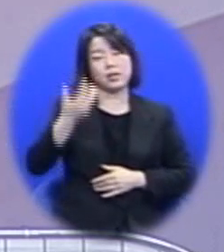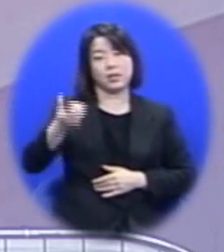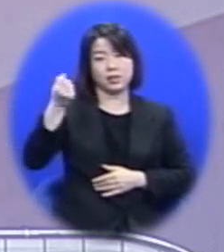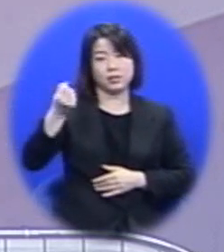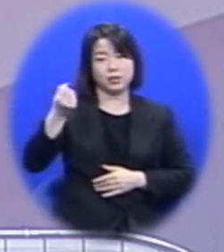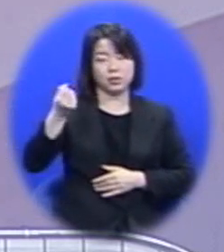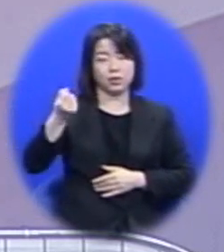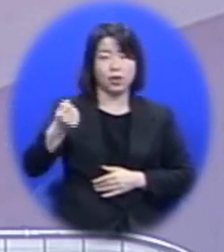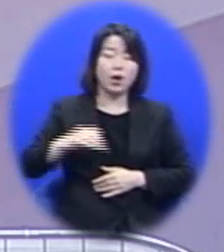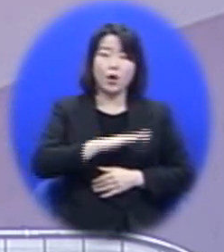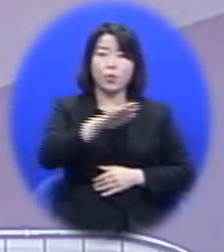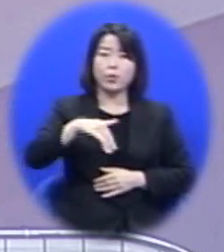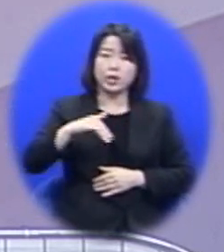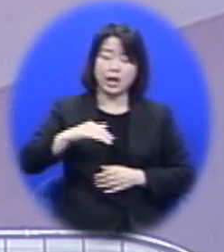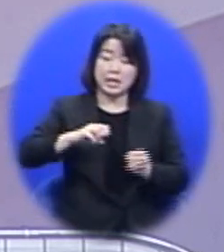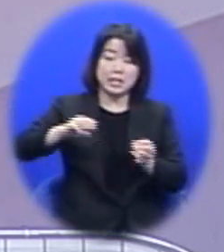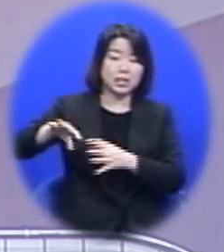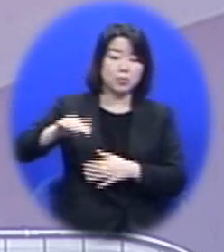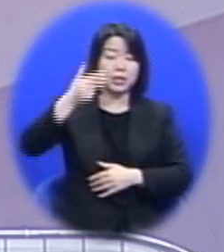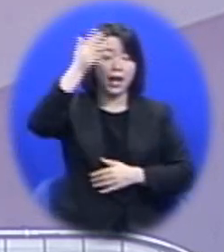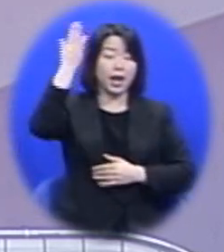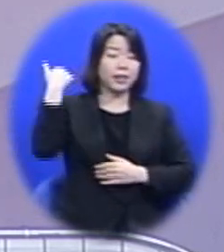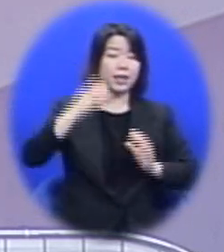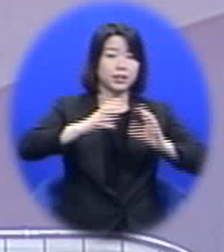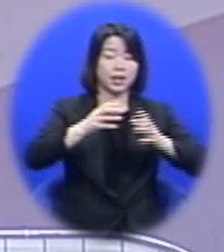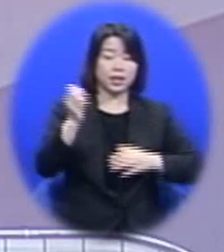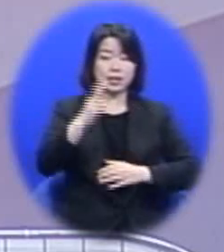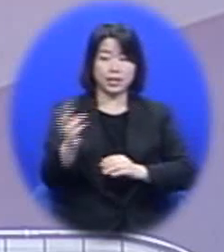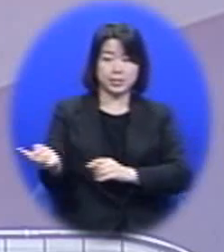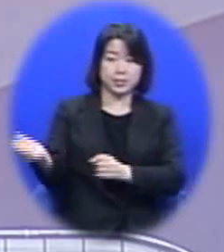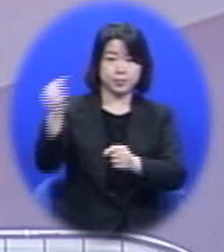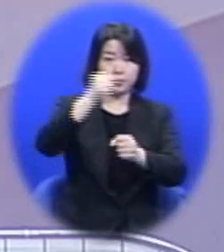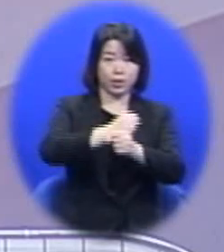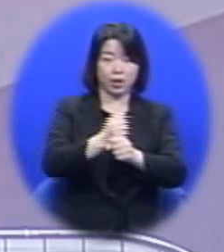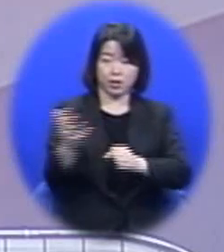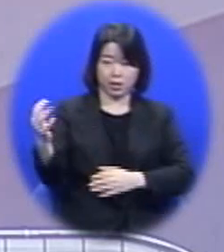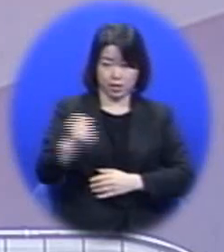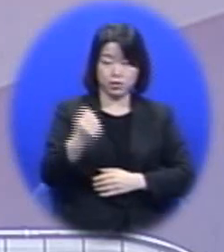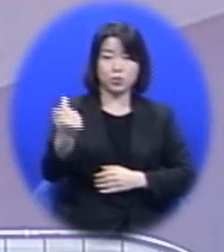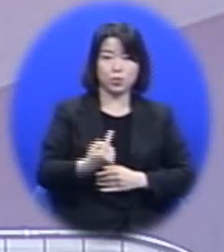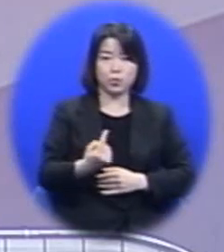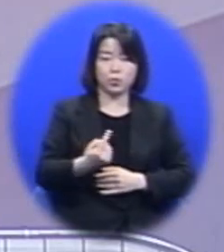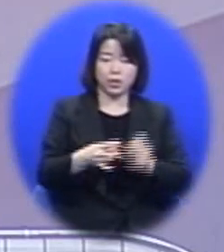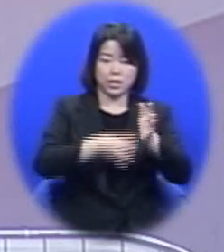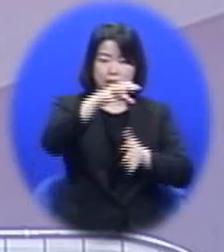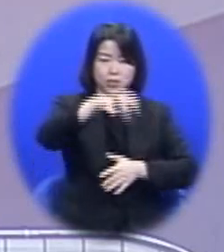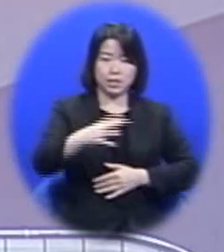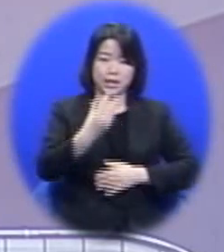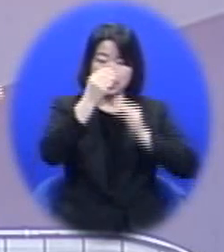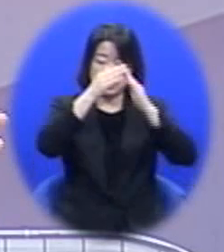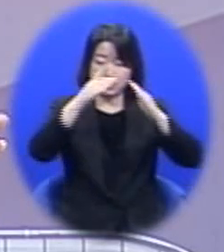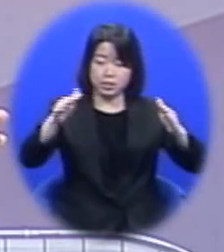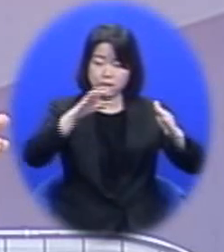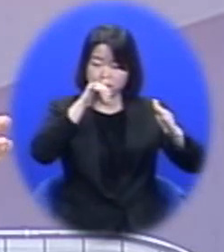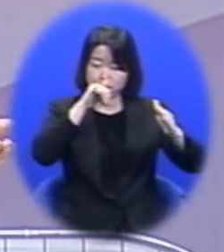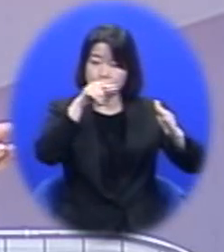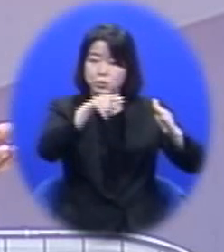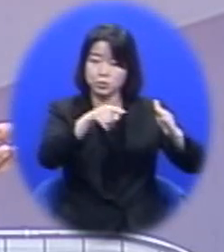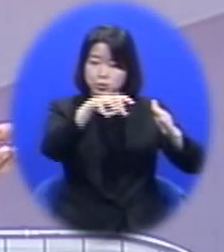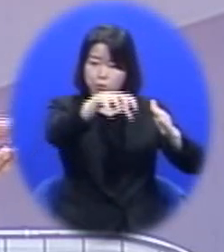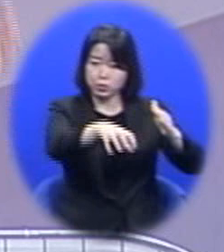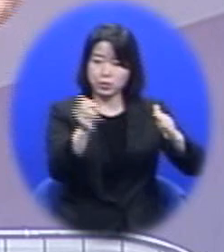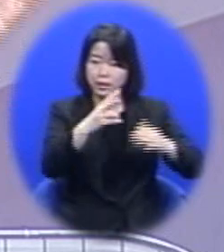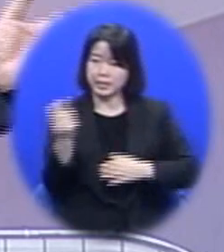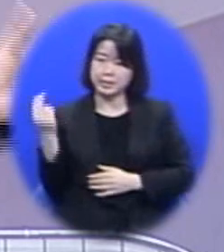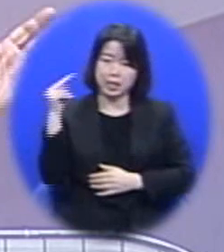다시 잃어버린 옛 나라를 다시 회복하고 예루살렘 하나님의 성전이 있는 그 도시로 우리가 다시 돌아갈 수만